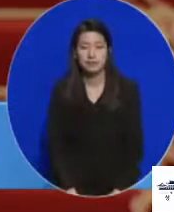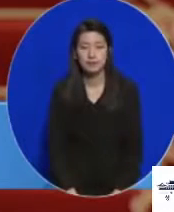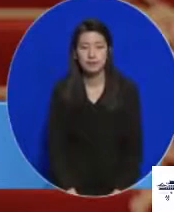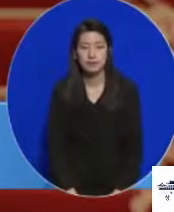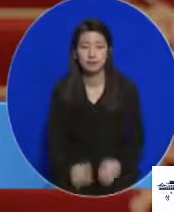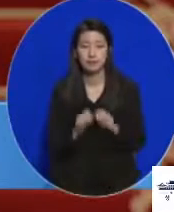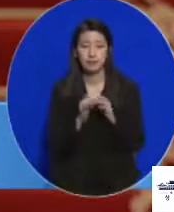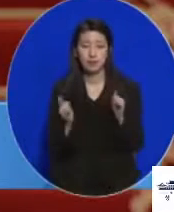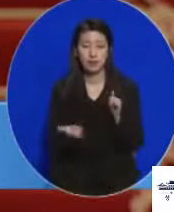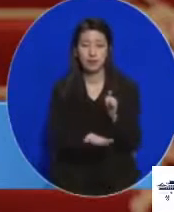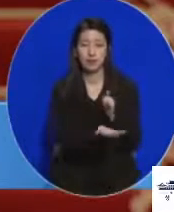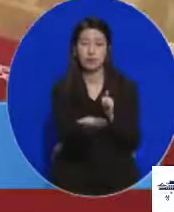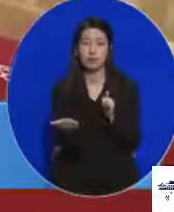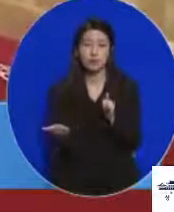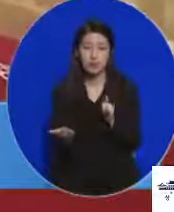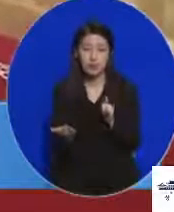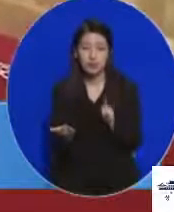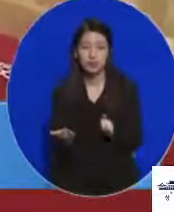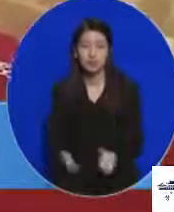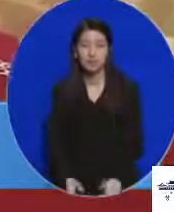국민 여러분